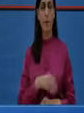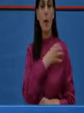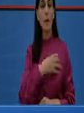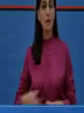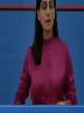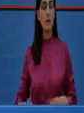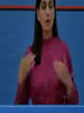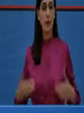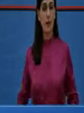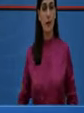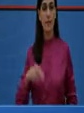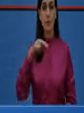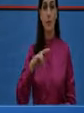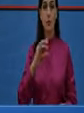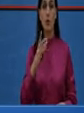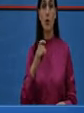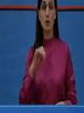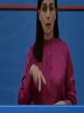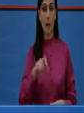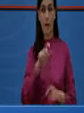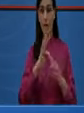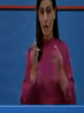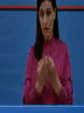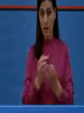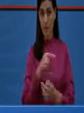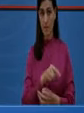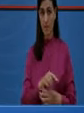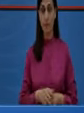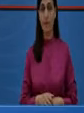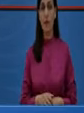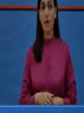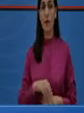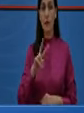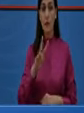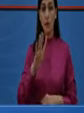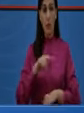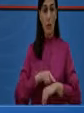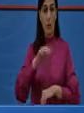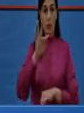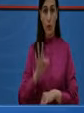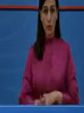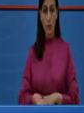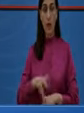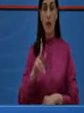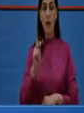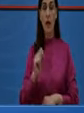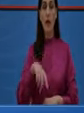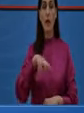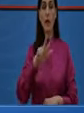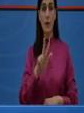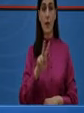Ministria e Shëndetësisë i shpreh ngushëllimet familjarëve të të ndjerit. Gjatë 24 orëve të fundit, janë